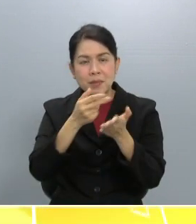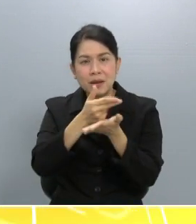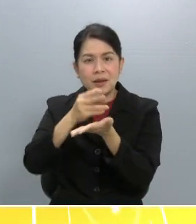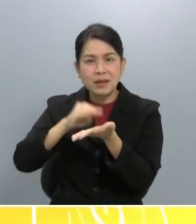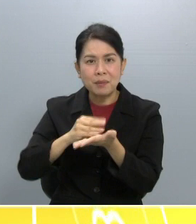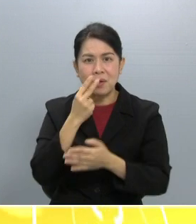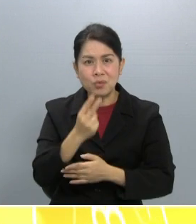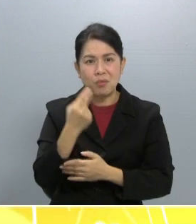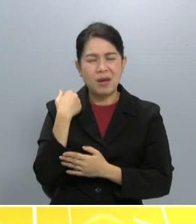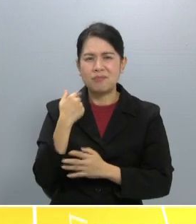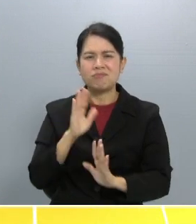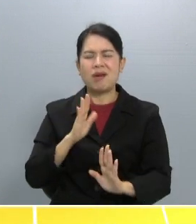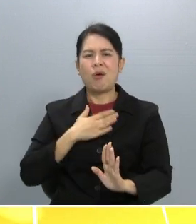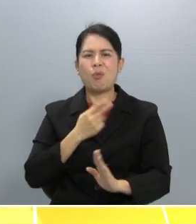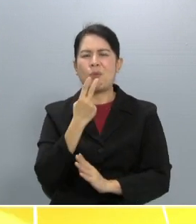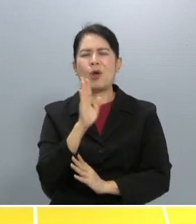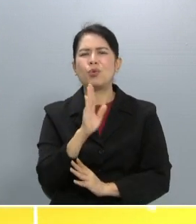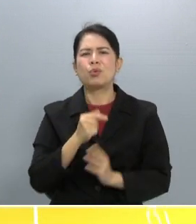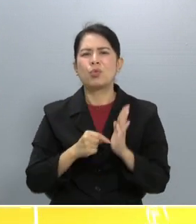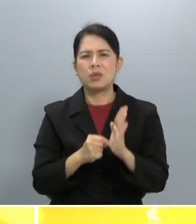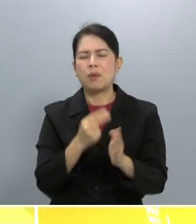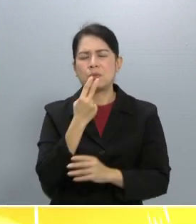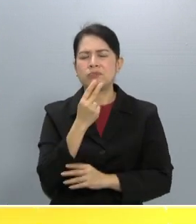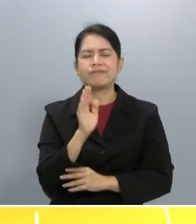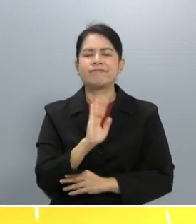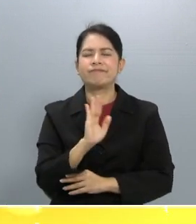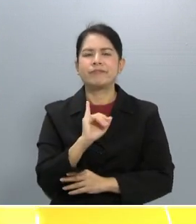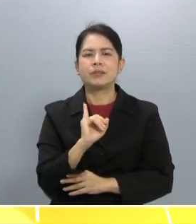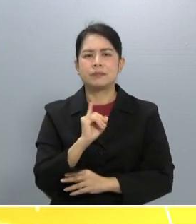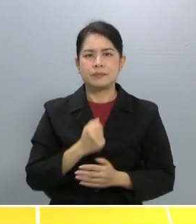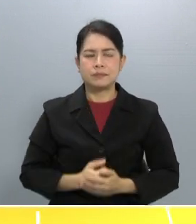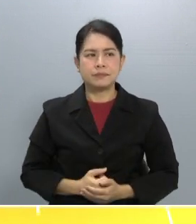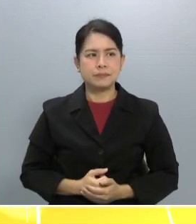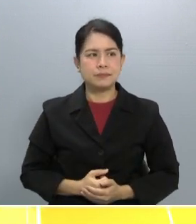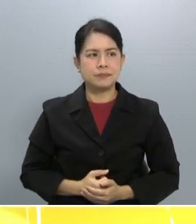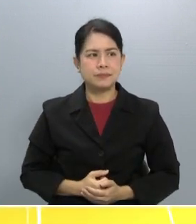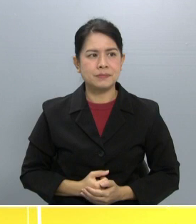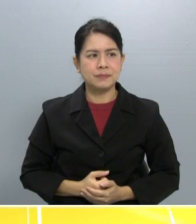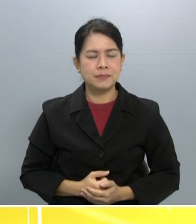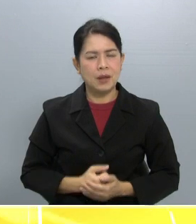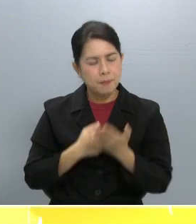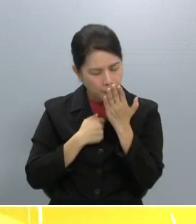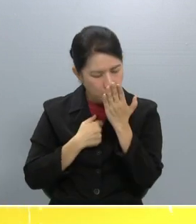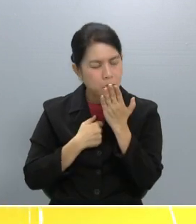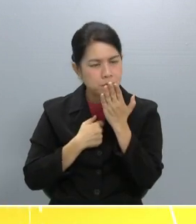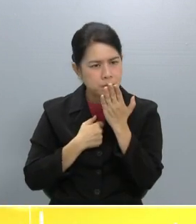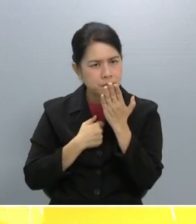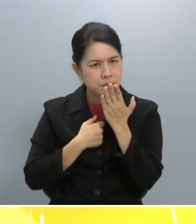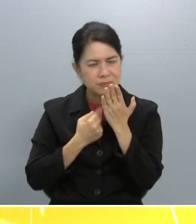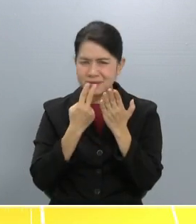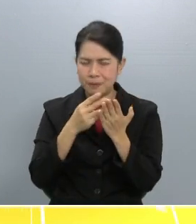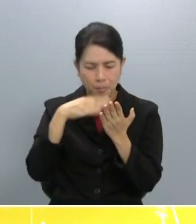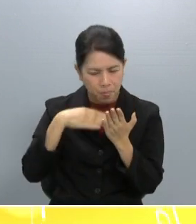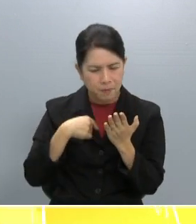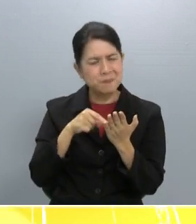ไม่นำเสนอค่ะมันมันไม่ได้อ่ะเอ่อเลียแล้วก็วางเ้าท่านผู้ชม